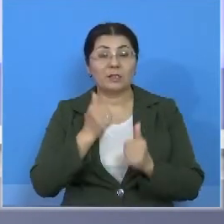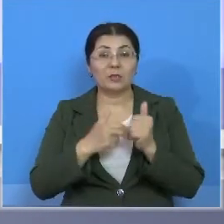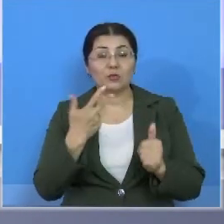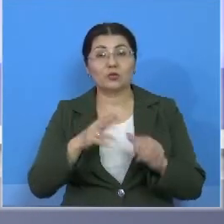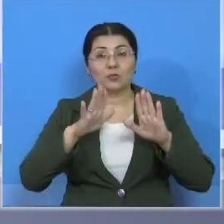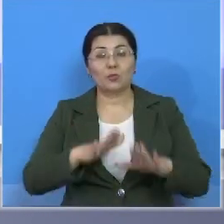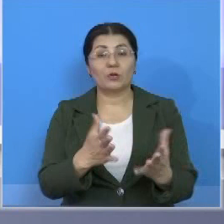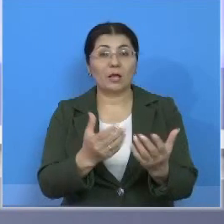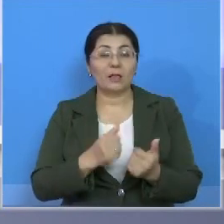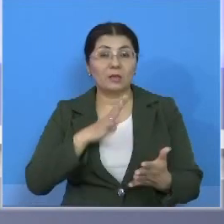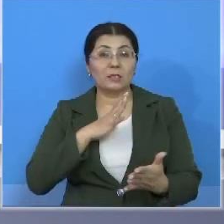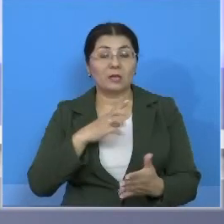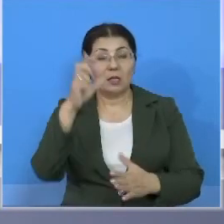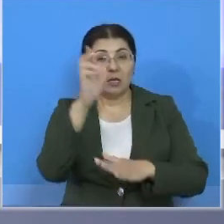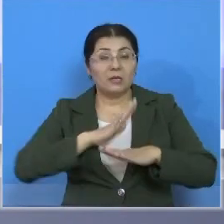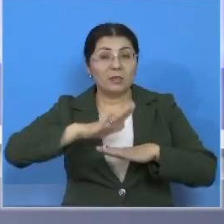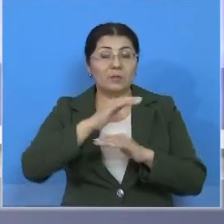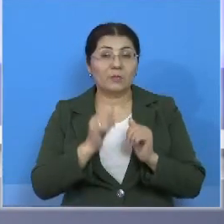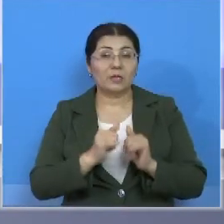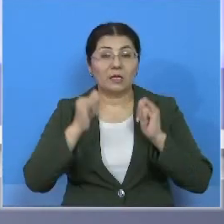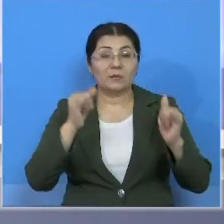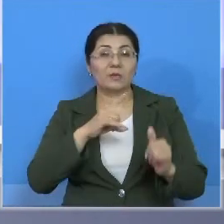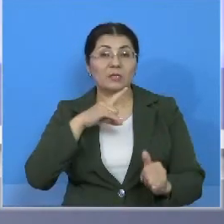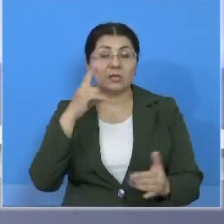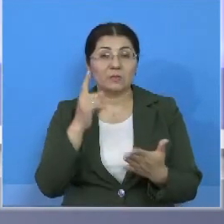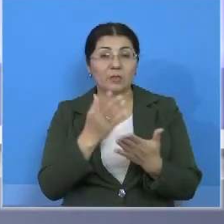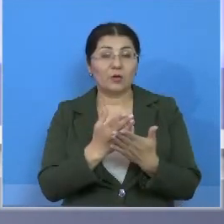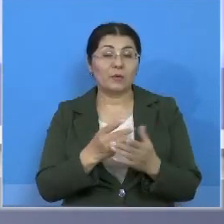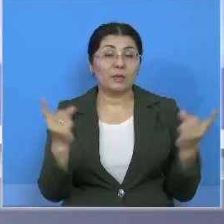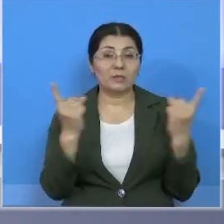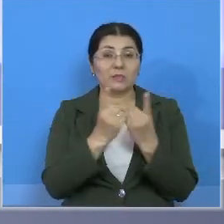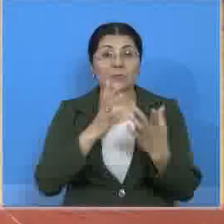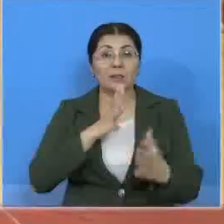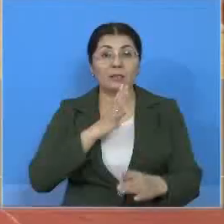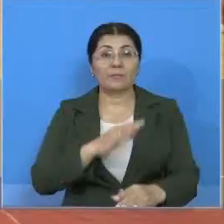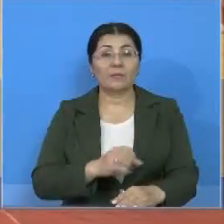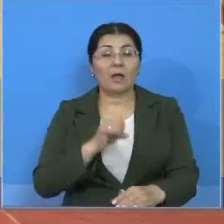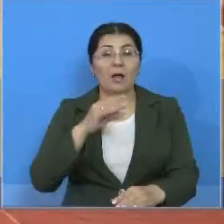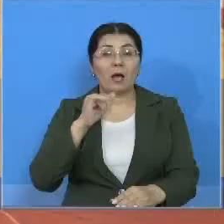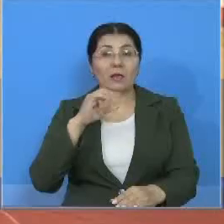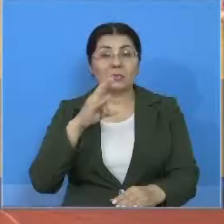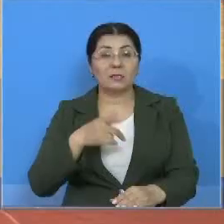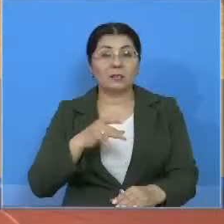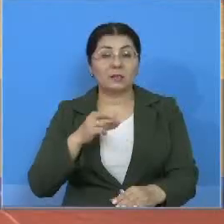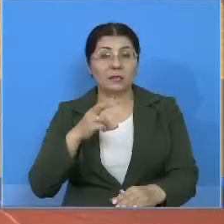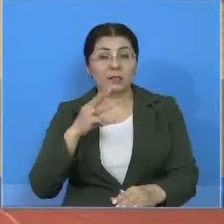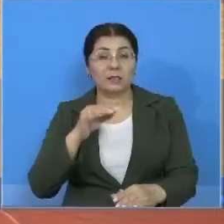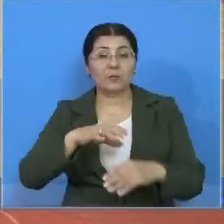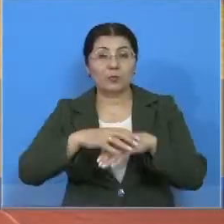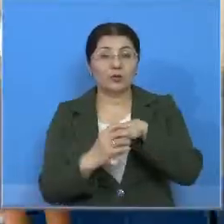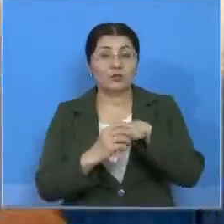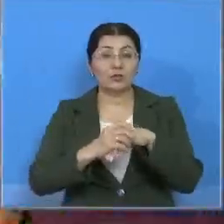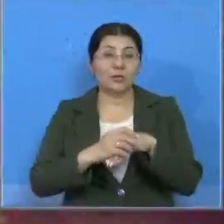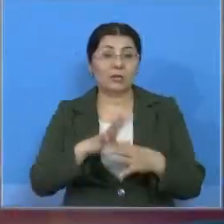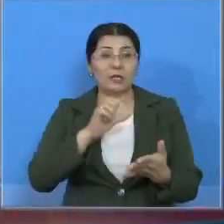3-ші орын алған еді. Ел мерейін асырған жас палуанмен әріптесім кездесіп қайтты. Арсен Жума грек-рим күресімен бала кезінен бері айналысып